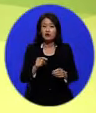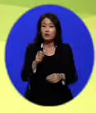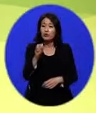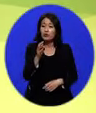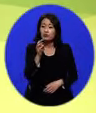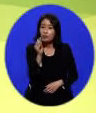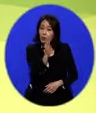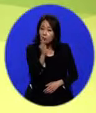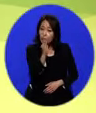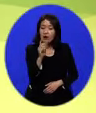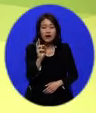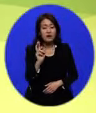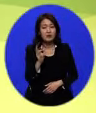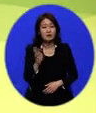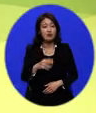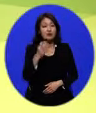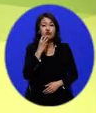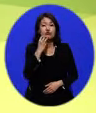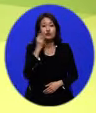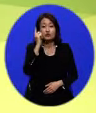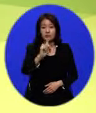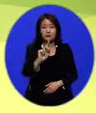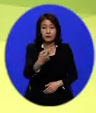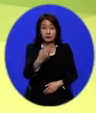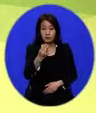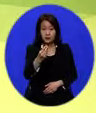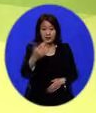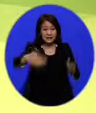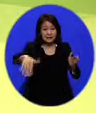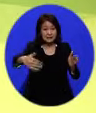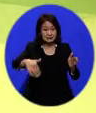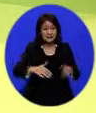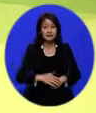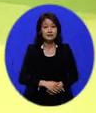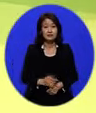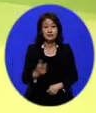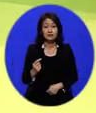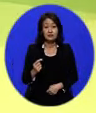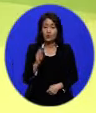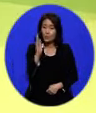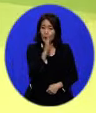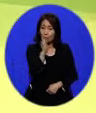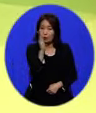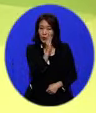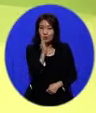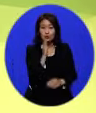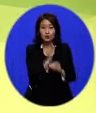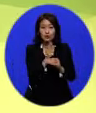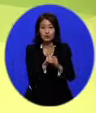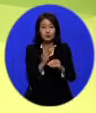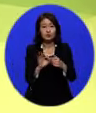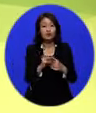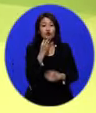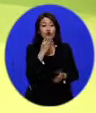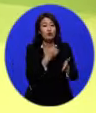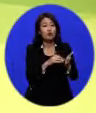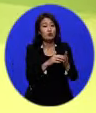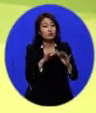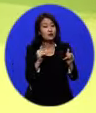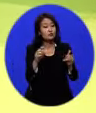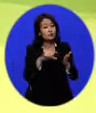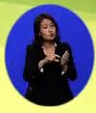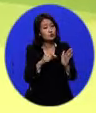있어요. 그러면 우리 서울 인구가 지금 1,100만이 채 안 되고, 네. 좀 수치가 왔다 갔다 해요. 그럼 서울 인구